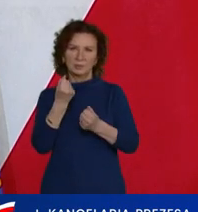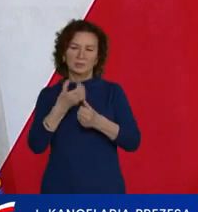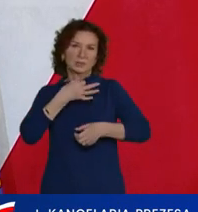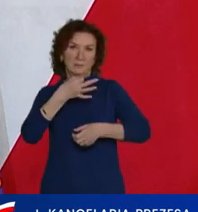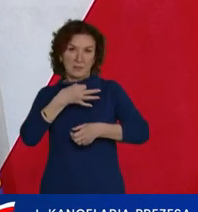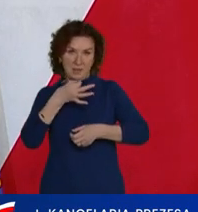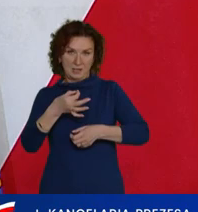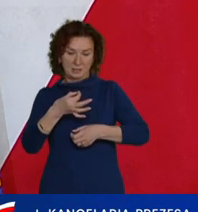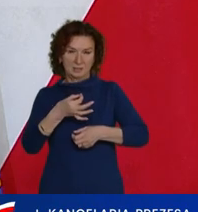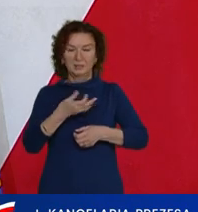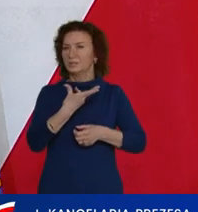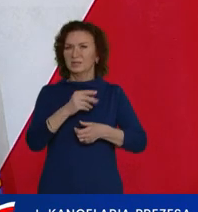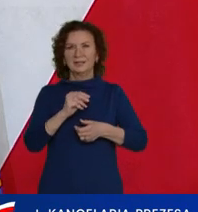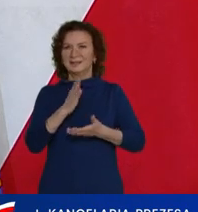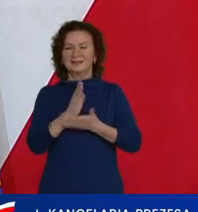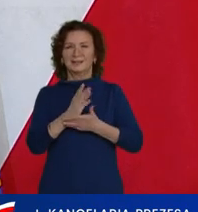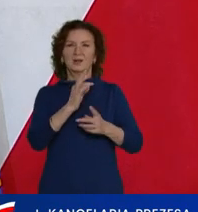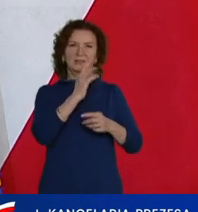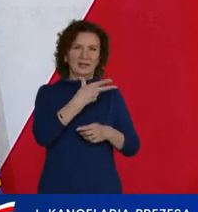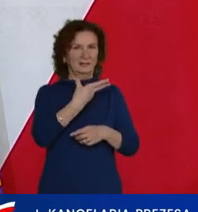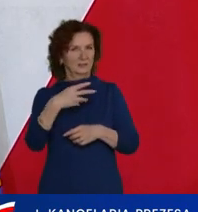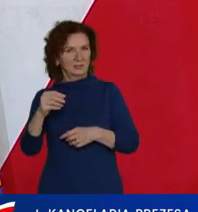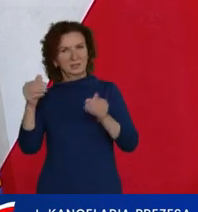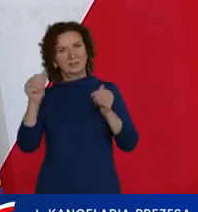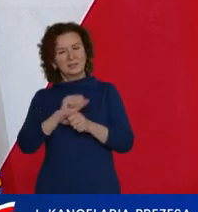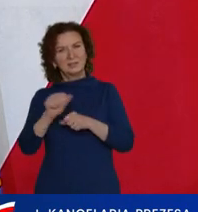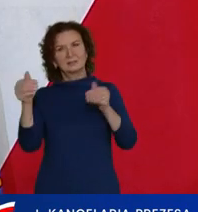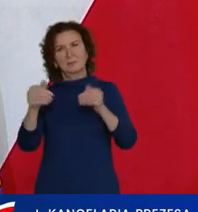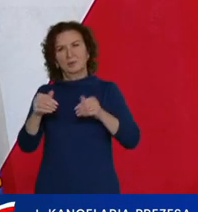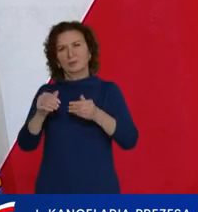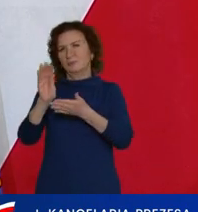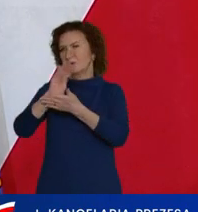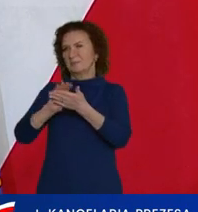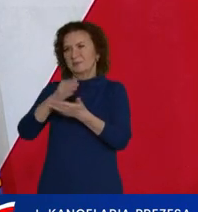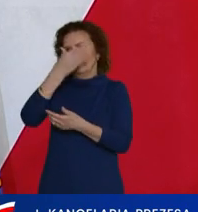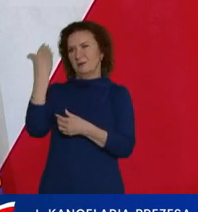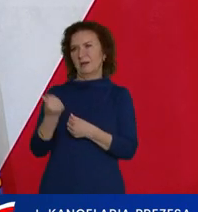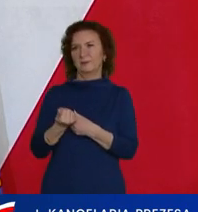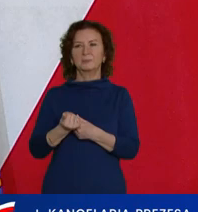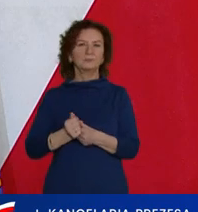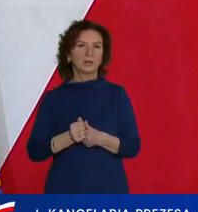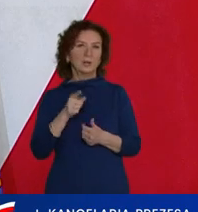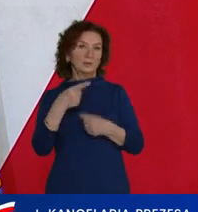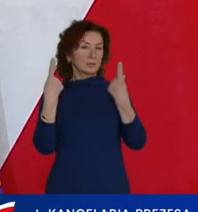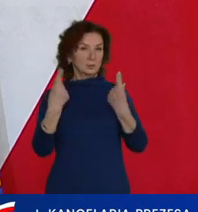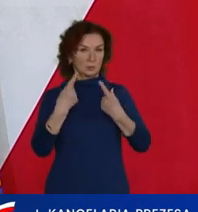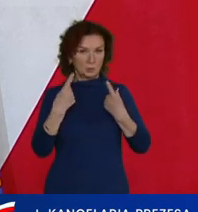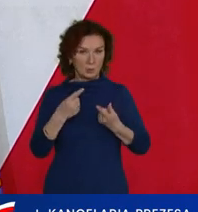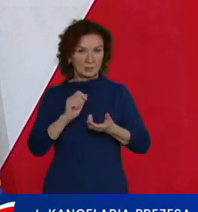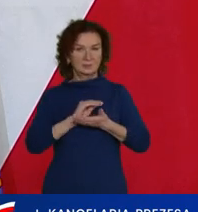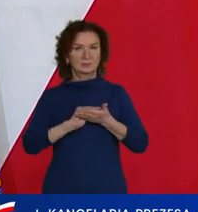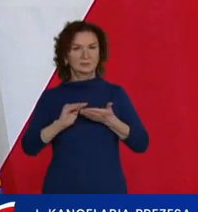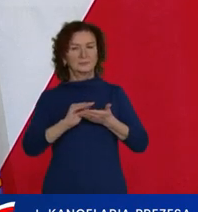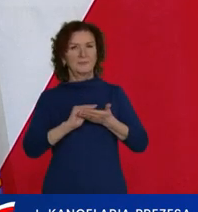jednoznacznej odpowiedzi tak lub nie daje możliwość odpowiedzenia nie wiem. W tej sytuacji jest wyraźne zalecenie